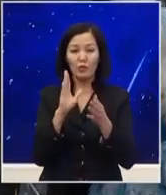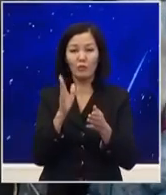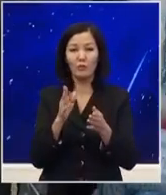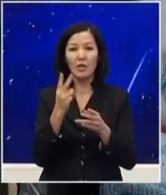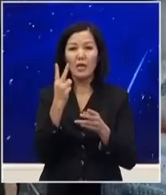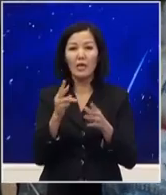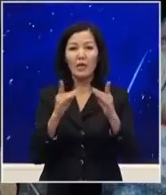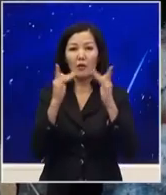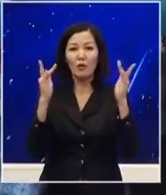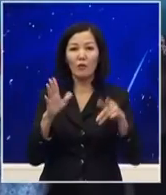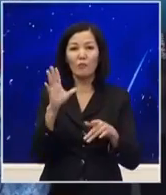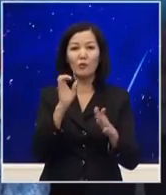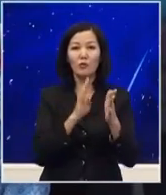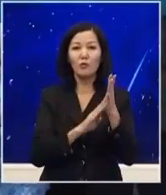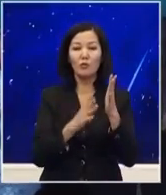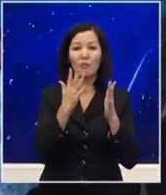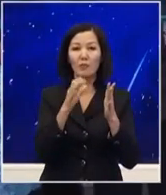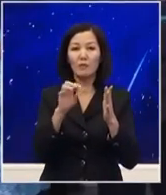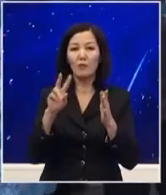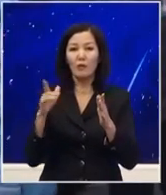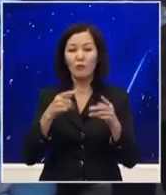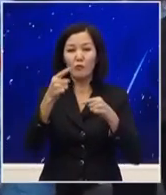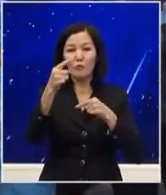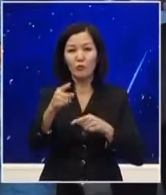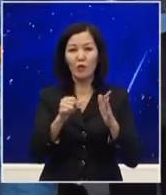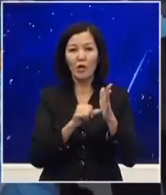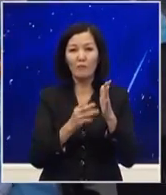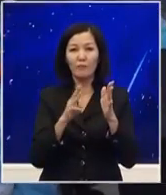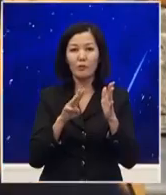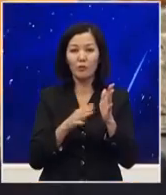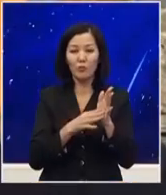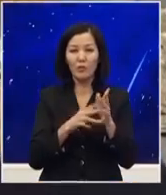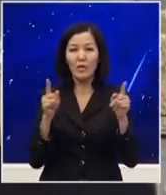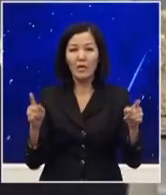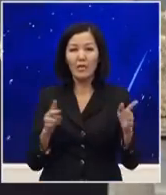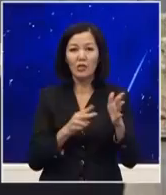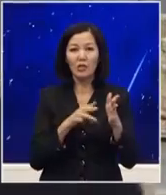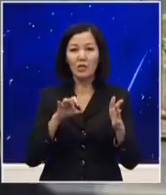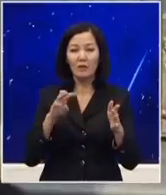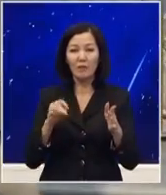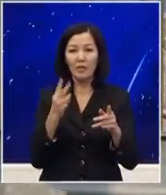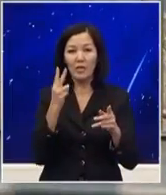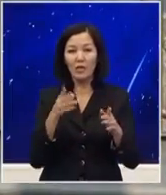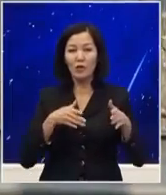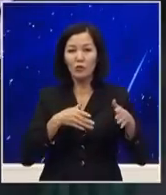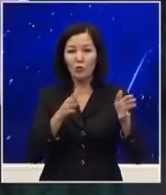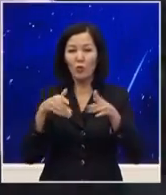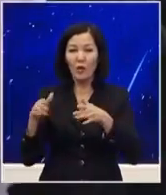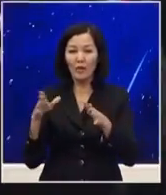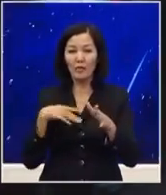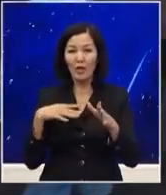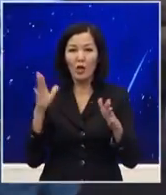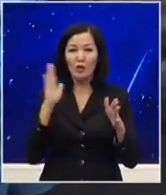Қос көпірдің құны 595 миллион тенге, ұзындықтары 69, ендері 7 метрден. Екі жолақты, су тасқыны,